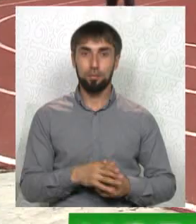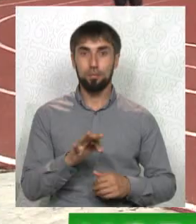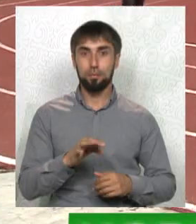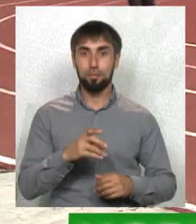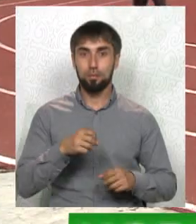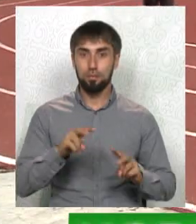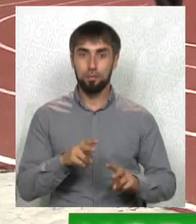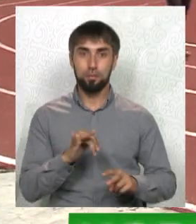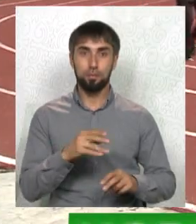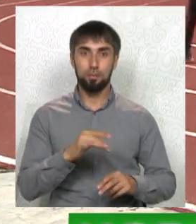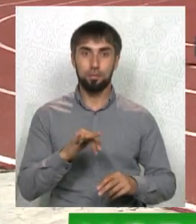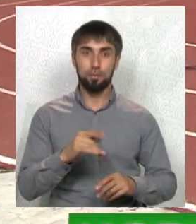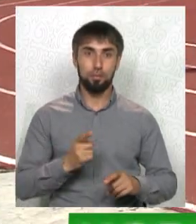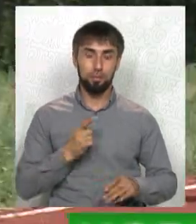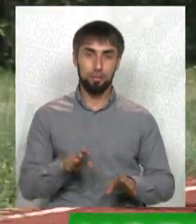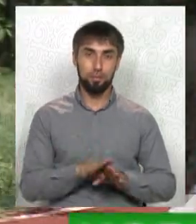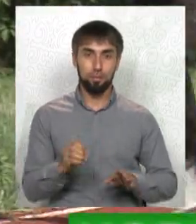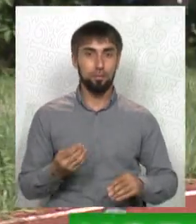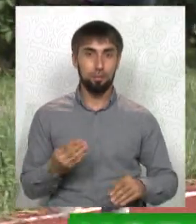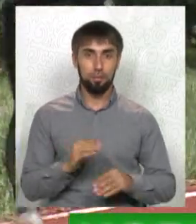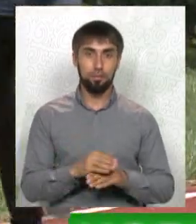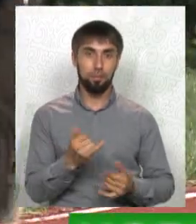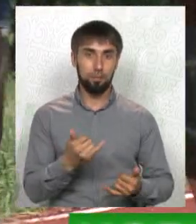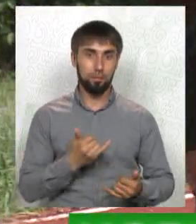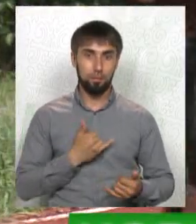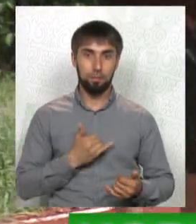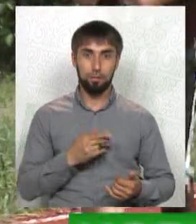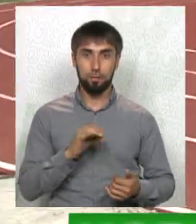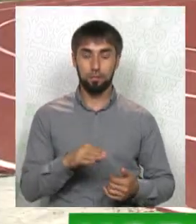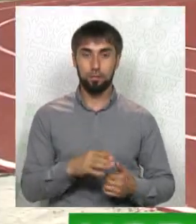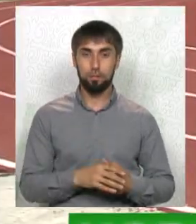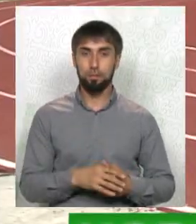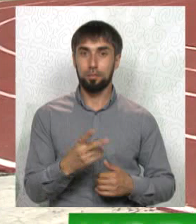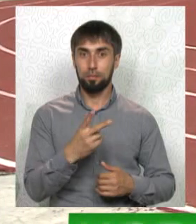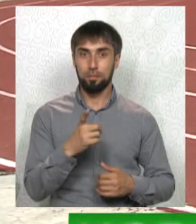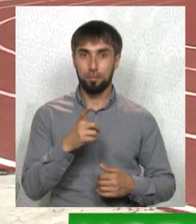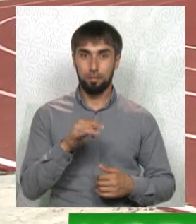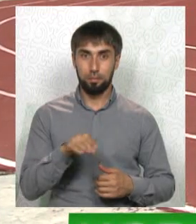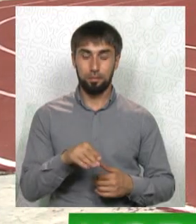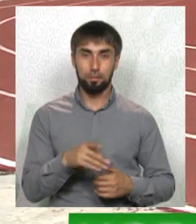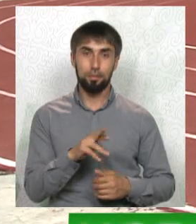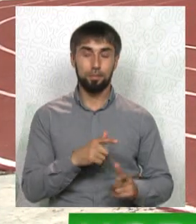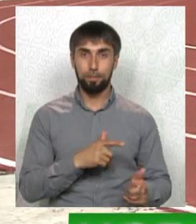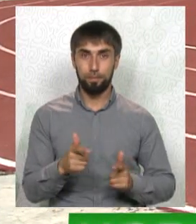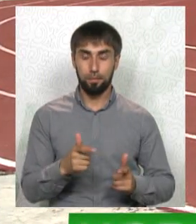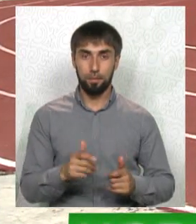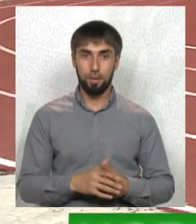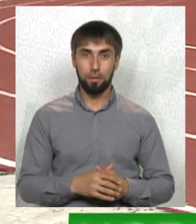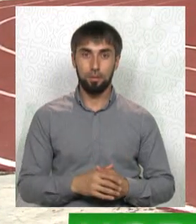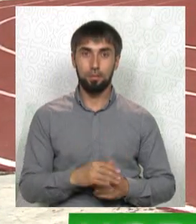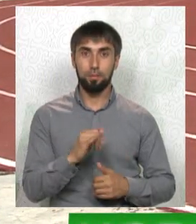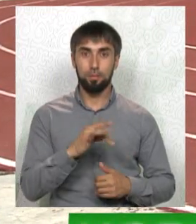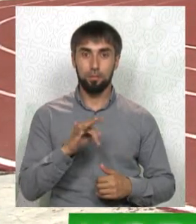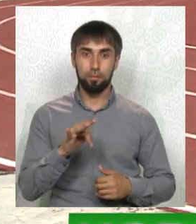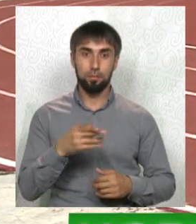по технике, тактической мастерстве тоже там добавляем. Сейчас у нас идет еще второй этап для подготовки юниору